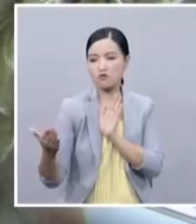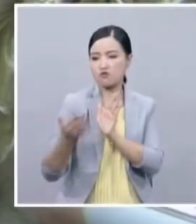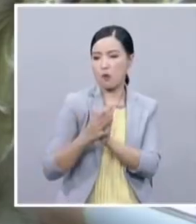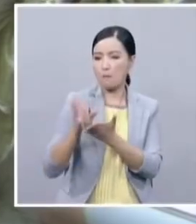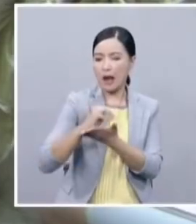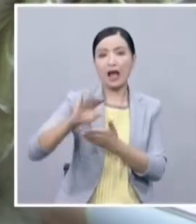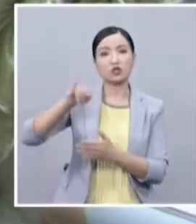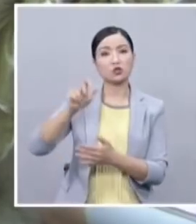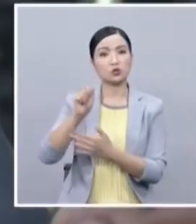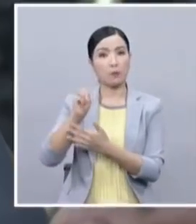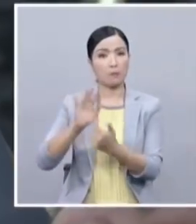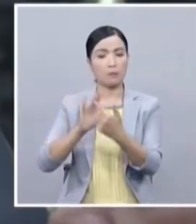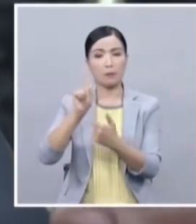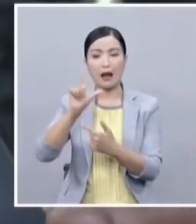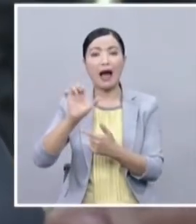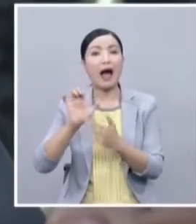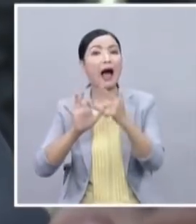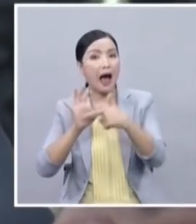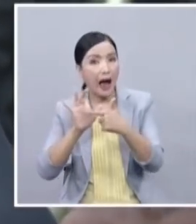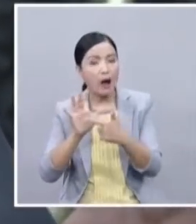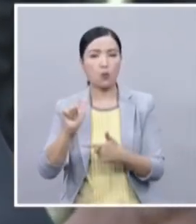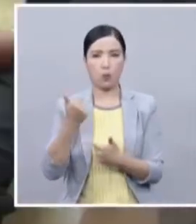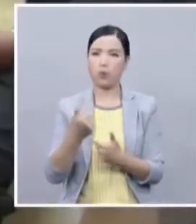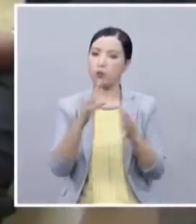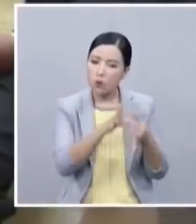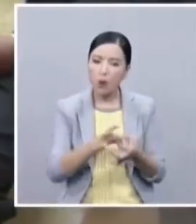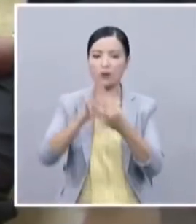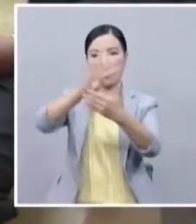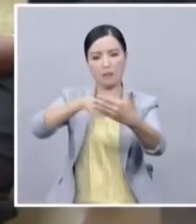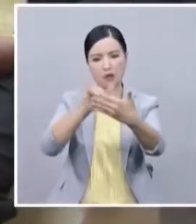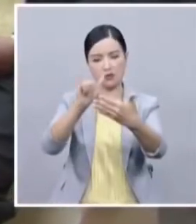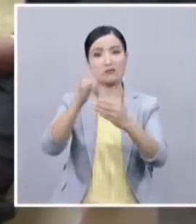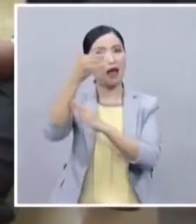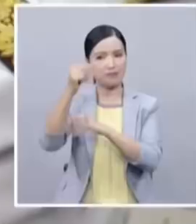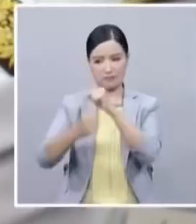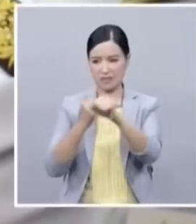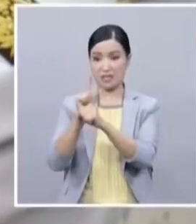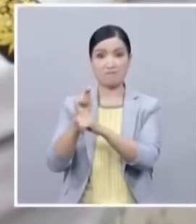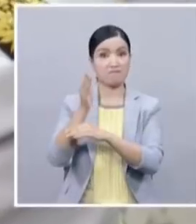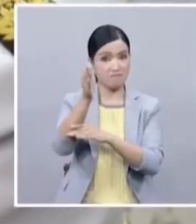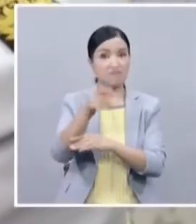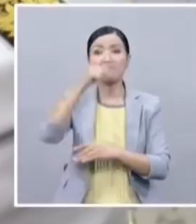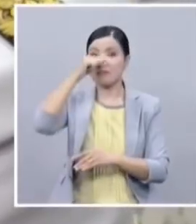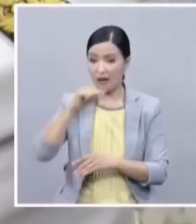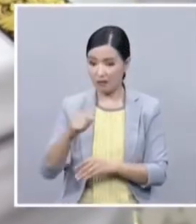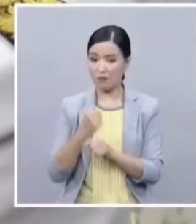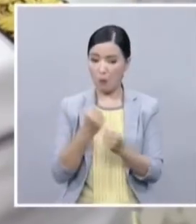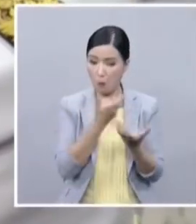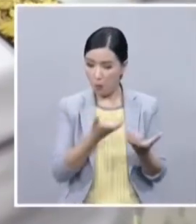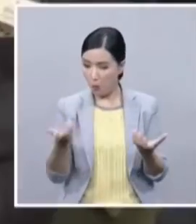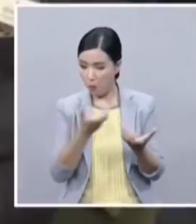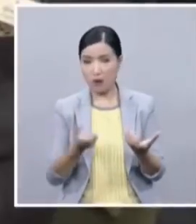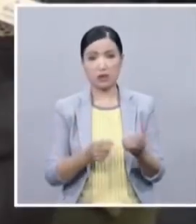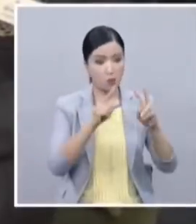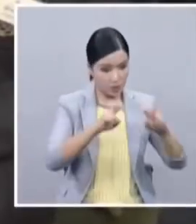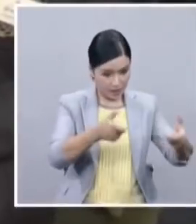ลยีพระจอมเกล้าธนบุรีต่อไปถึงกว่านั้นว่าสอดคล้องกับยุทธศาสตร์ชาติ20ปีของรัฐบาล ที่มุ่งเน้นให้ประเทศไทยนั้นสามารถสร้างผลิตภัณฑ์จากผลง